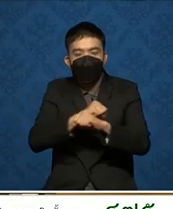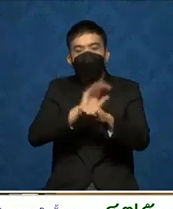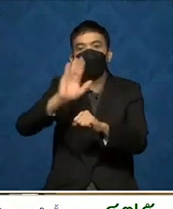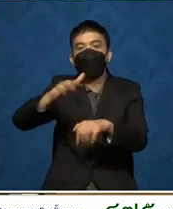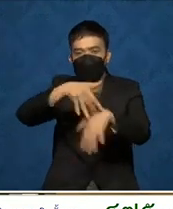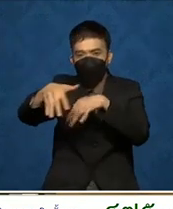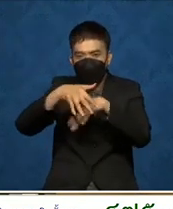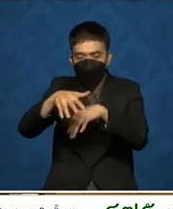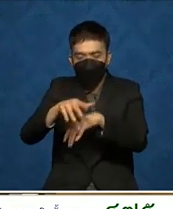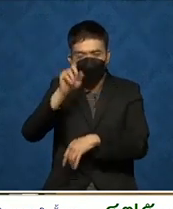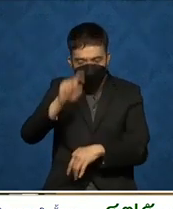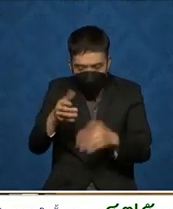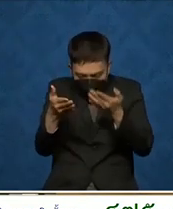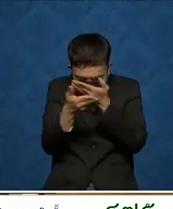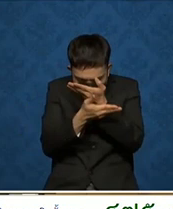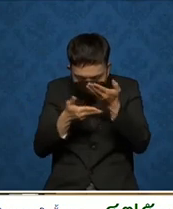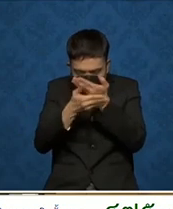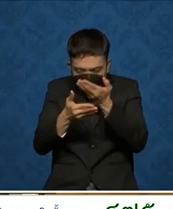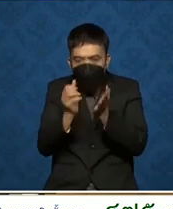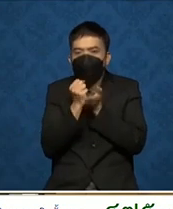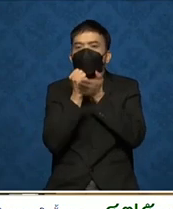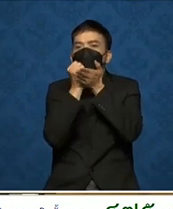จารณาเพื่อหาทางช่วยเหลือโดยเร็ว